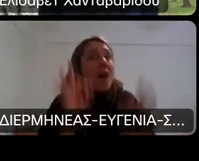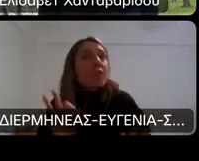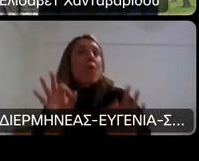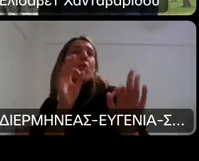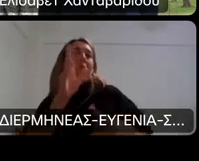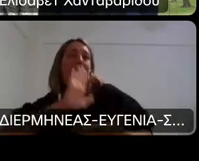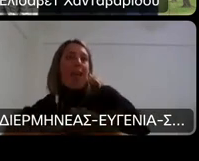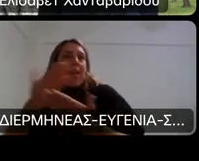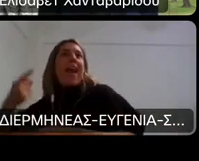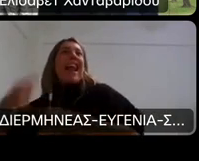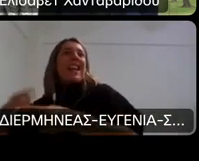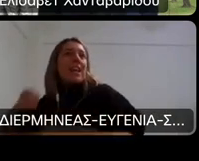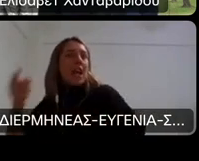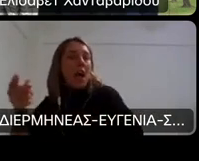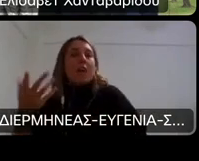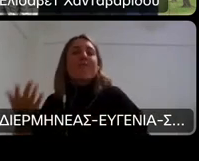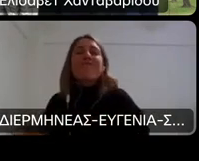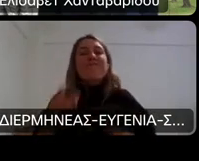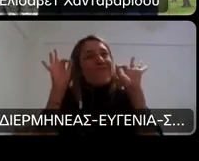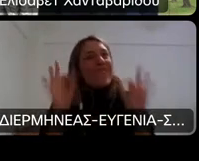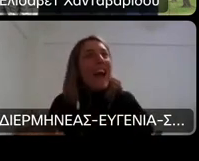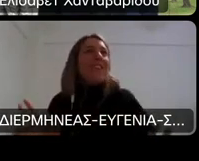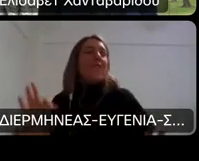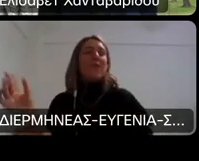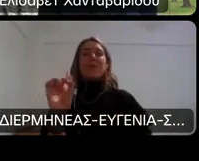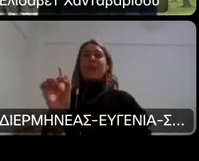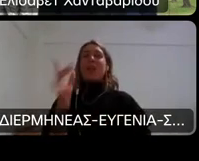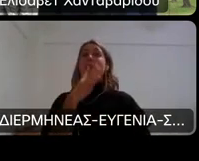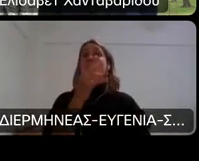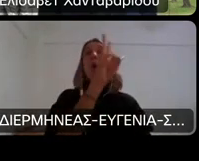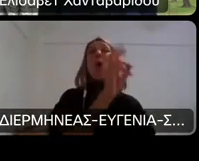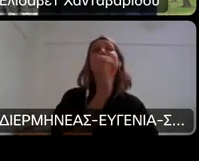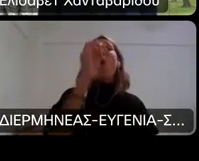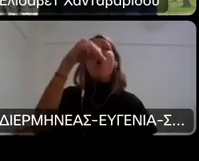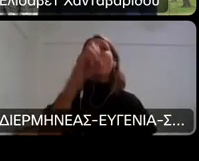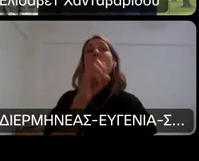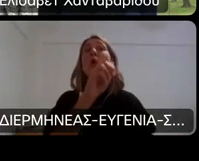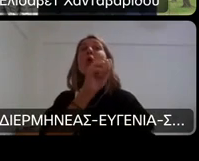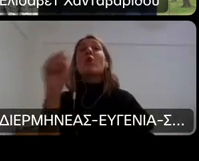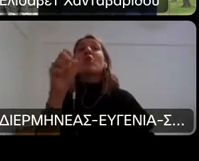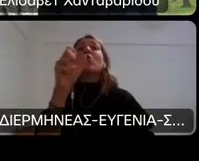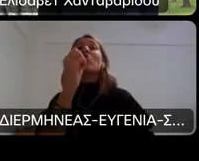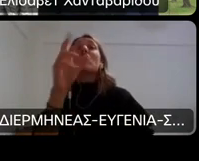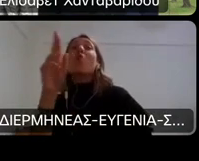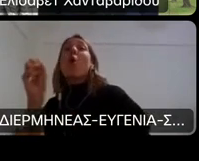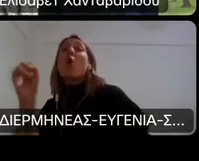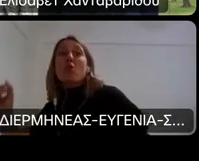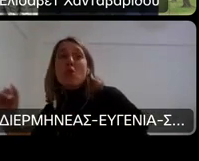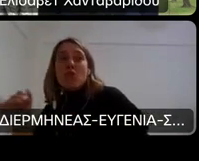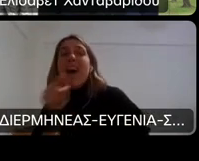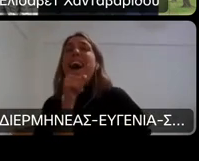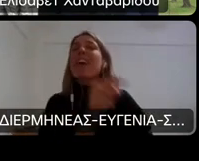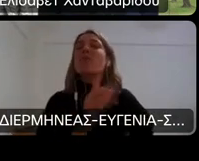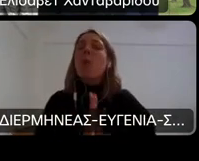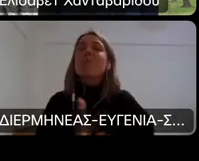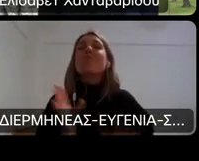πούμε, δεν είναι ακριβώς έτσι, διότι εδώ, στο χωμοσόρους, εντάσσουν τα άτομα που είναι